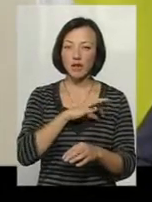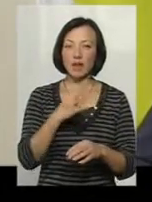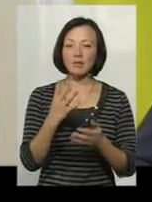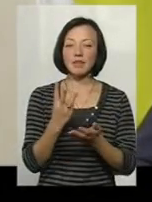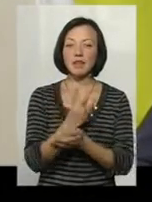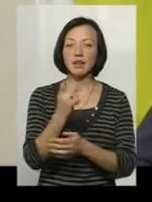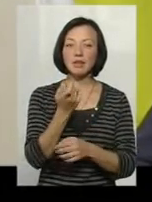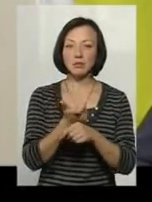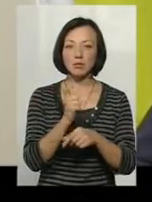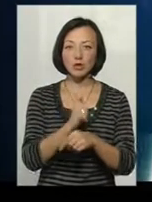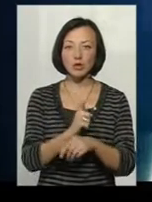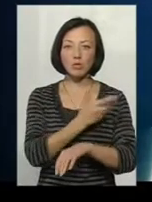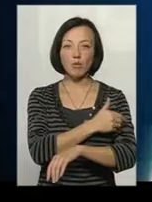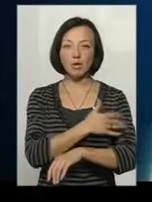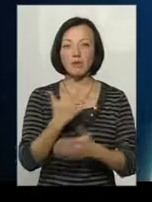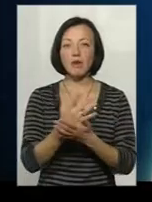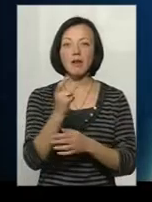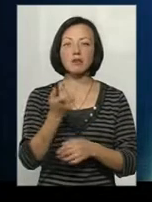5 разів більше, ніж Німеччина.